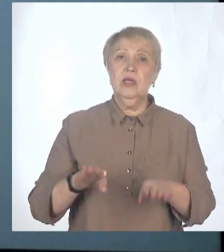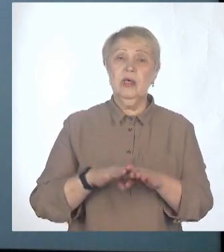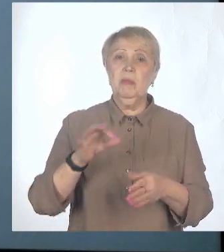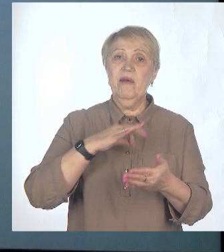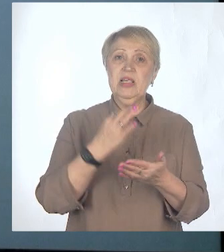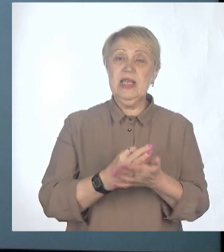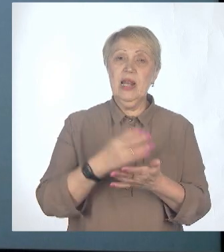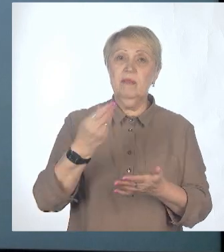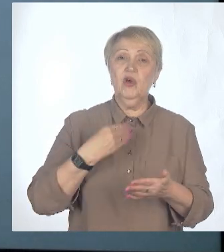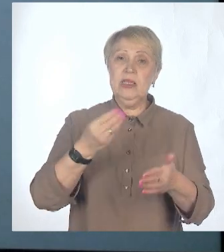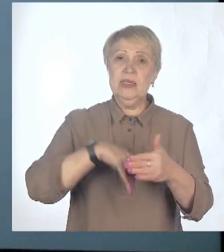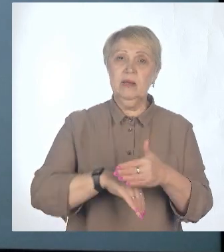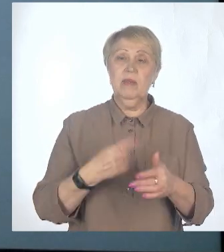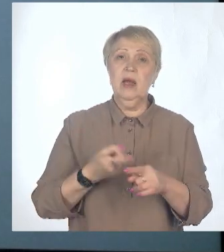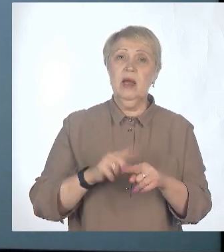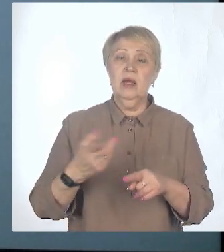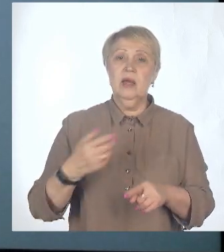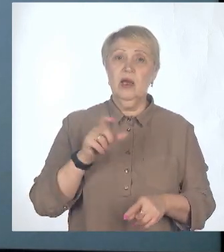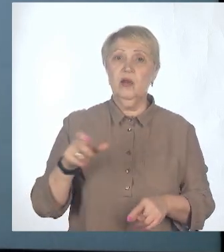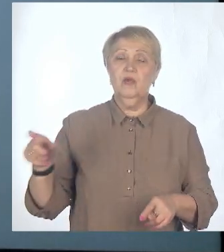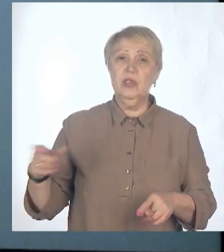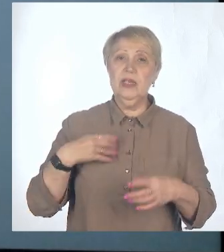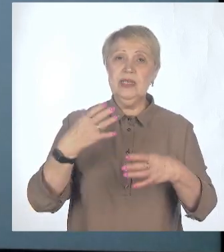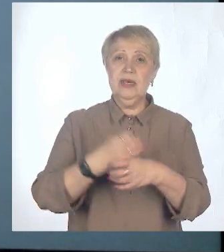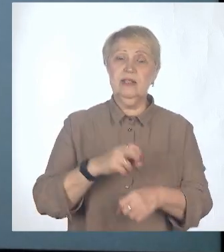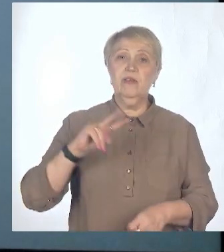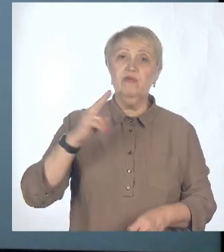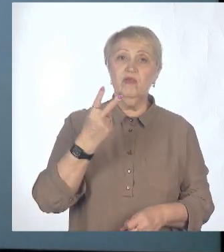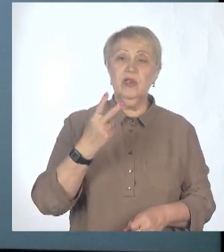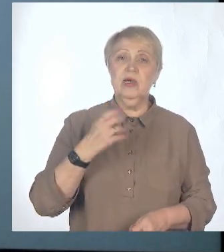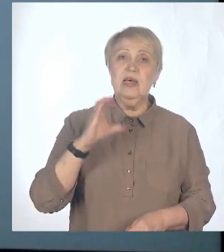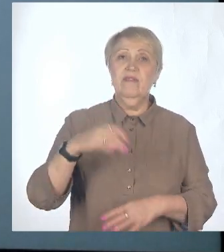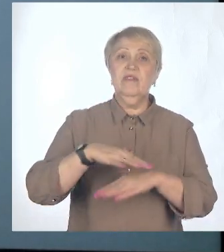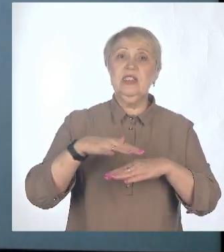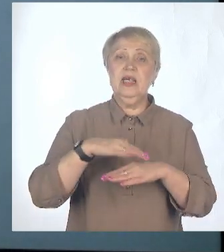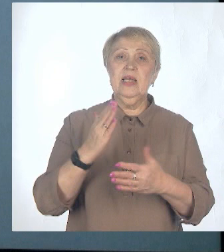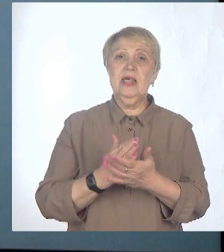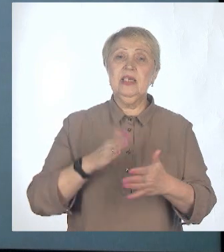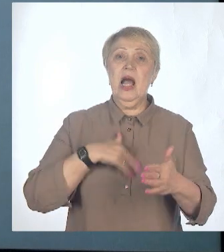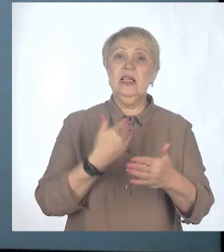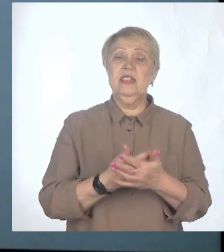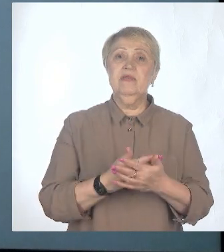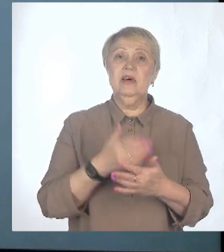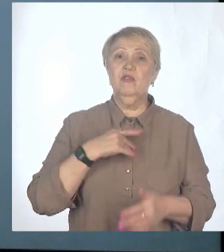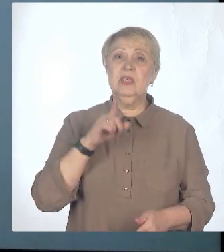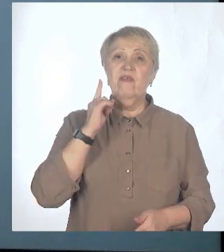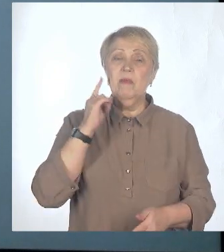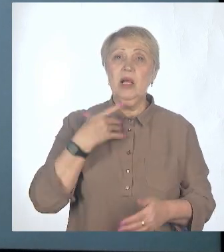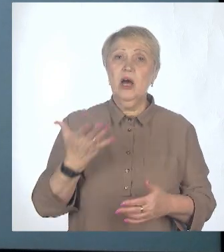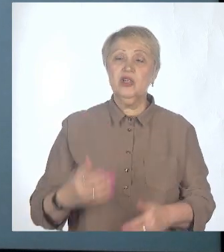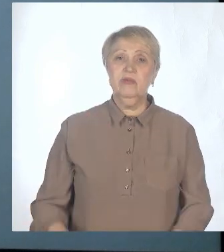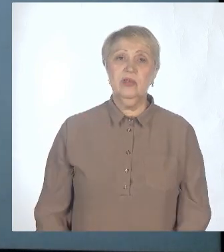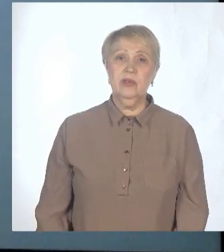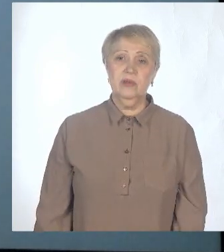данным Росстата, эта когорта за 10 лет сократилась вдвое. В стране происходит активное вымолаживание специалистов на рынке труда